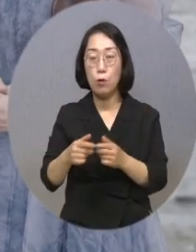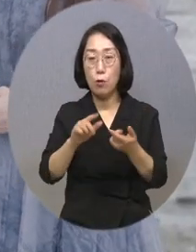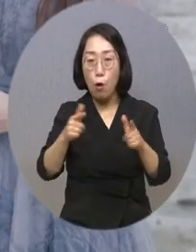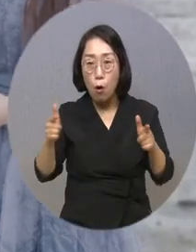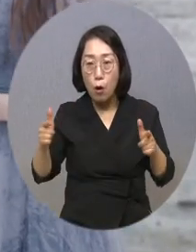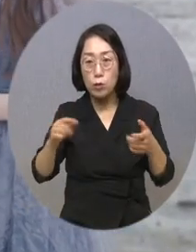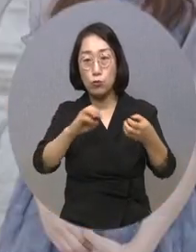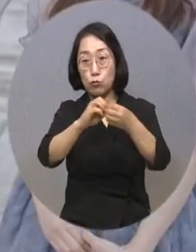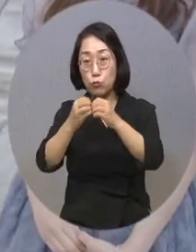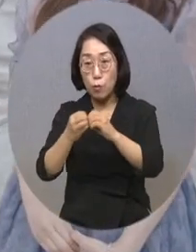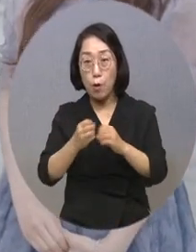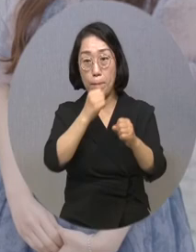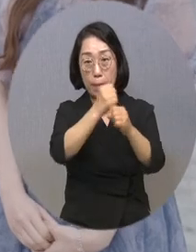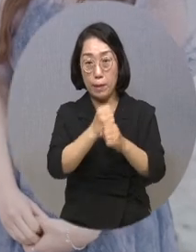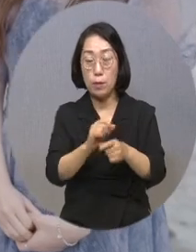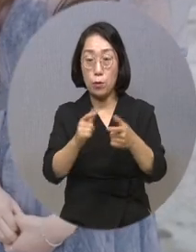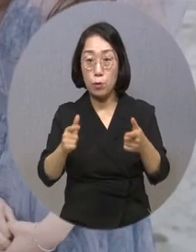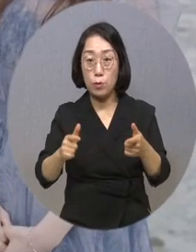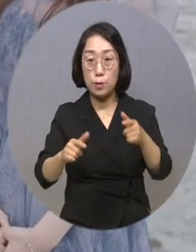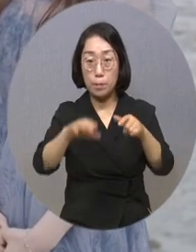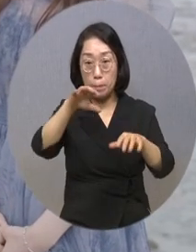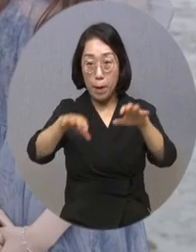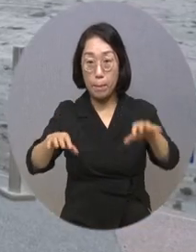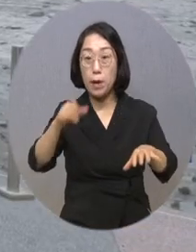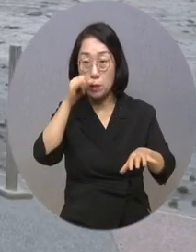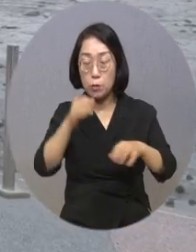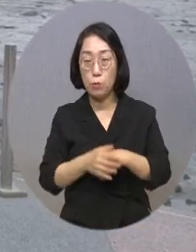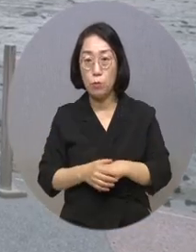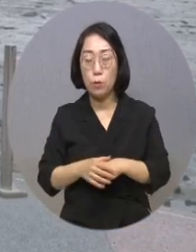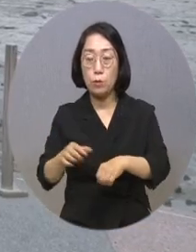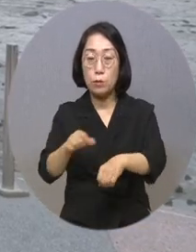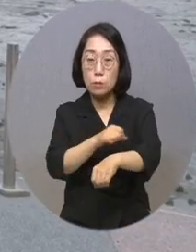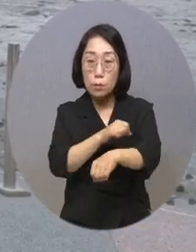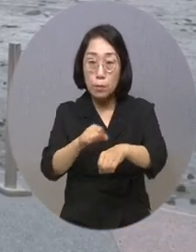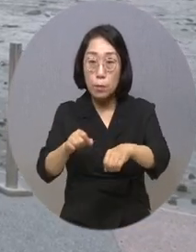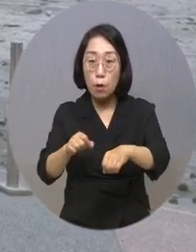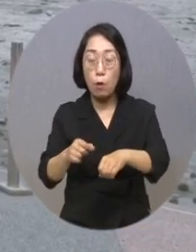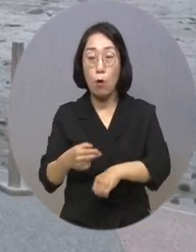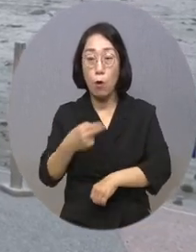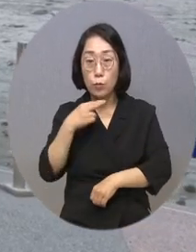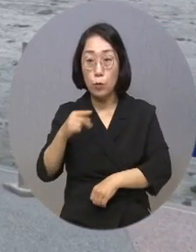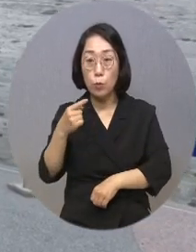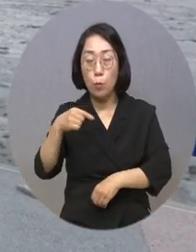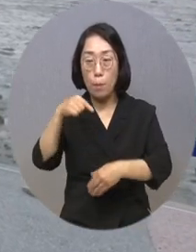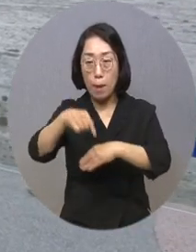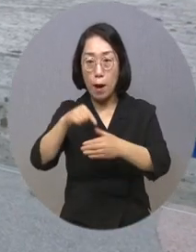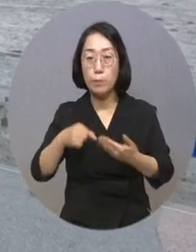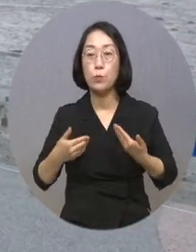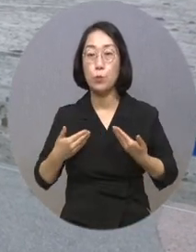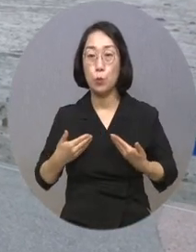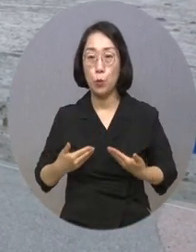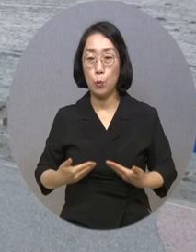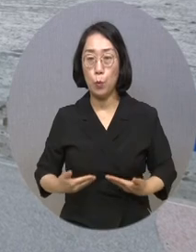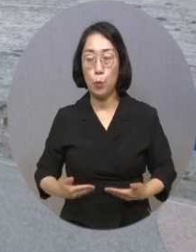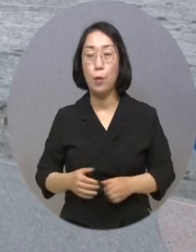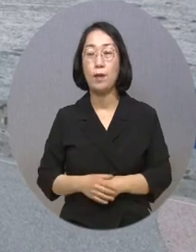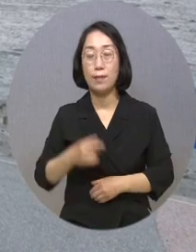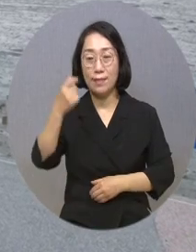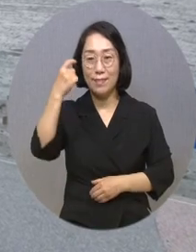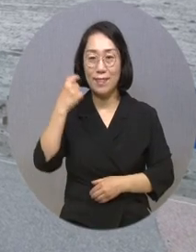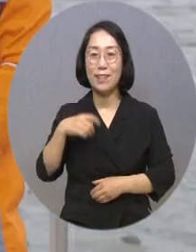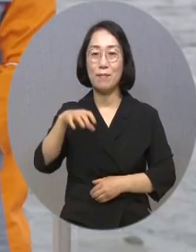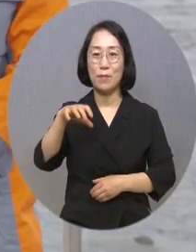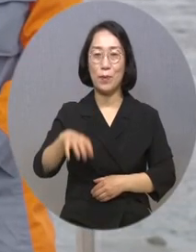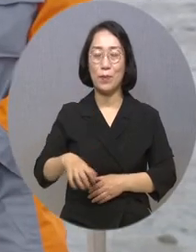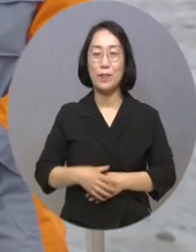많이 있어요. 그죠? 특별한 것이 많기도 하지만 꼭 그런 느낌이 아니더라도 굉장히 힐링되는 좀 조용하고 좀 푸근한 그런 느낌의 공간인 것